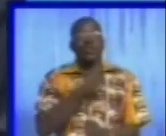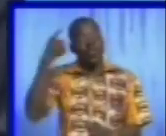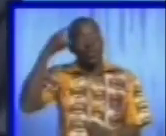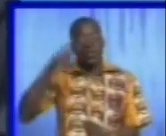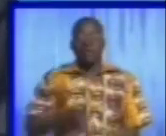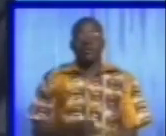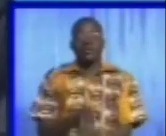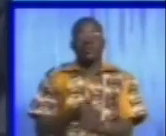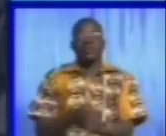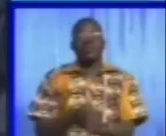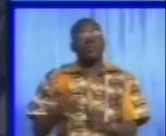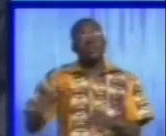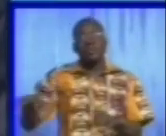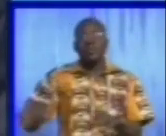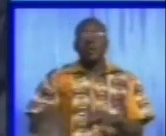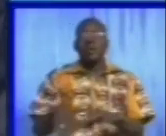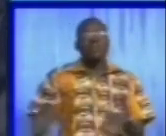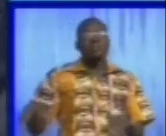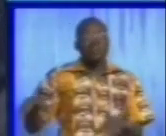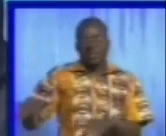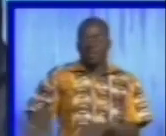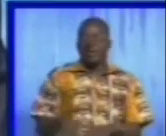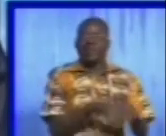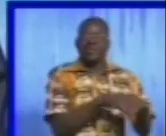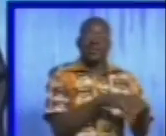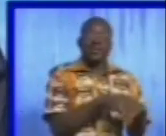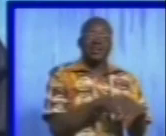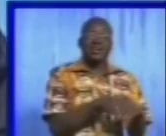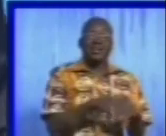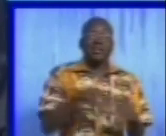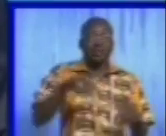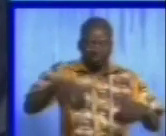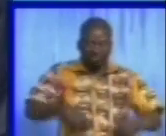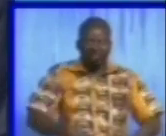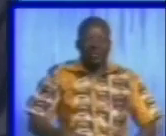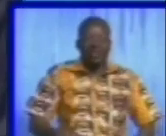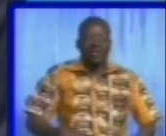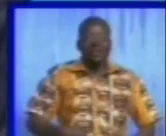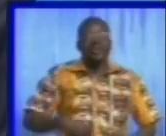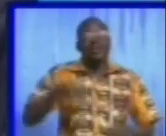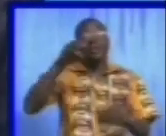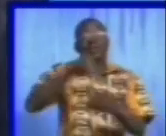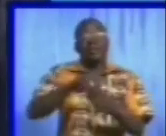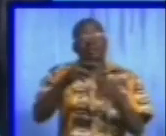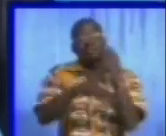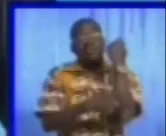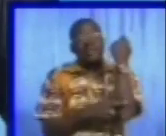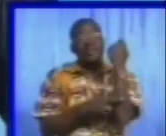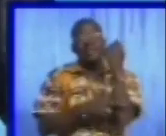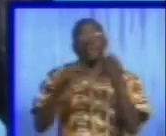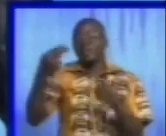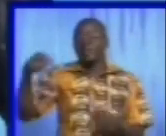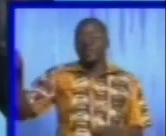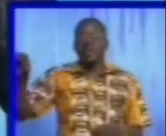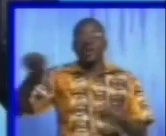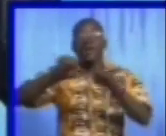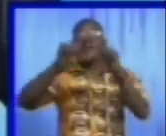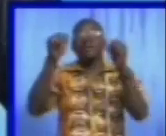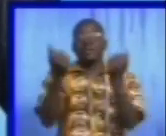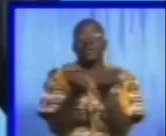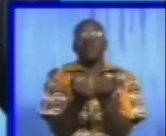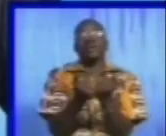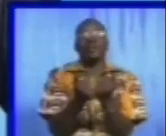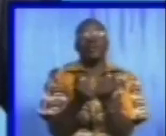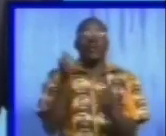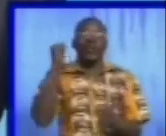Le mariage précoce et forcé persiste encore dans la région du Centre-Nord. L'association Pouxada sensibilise.